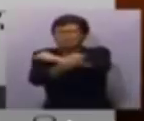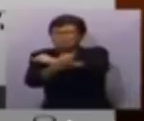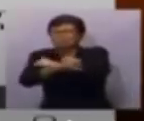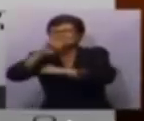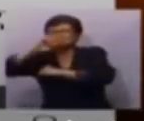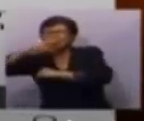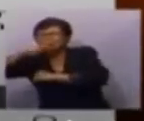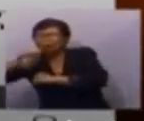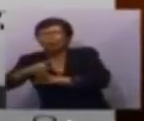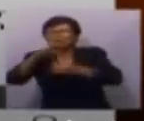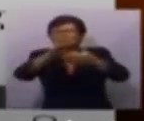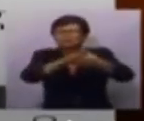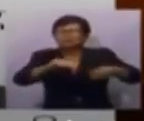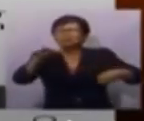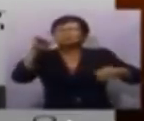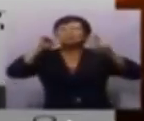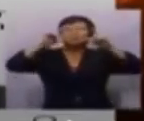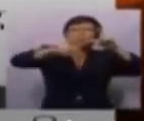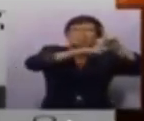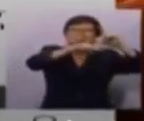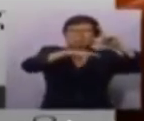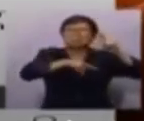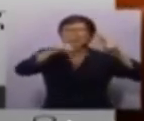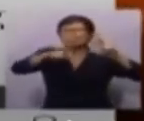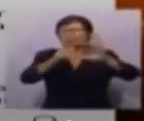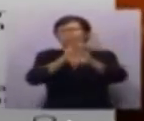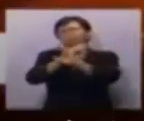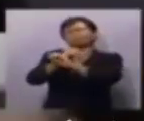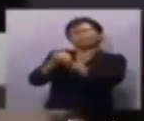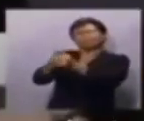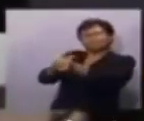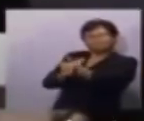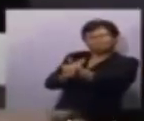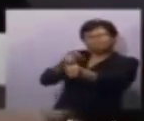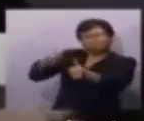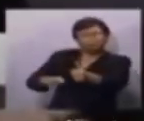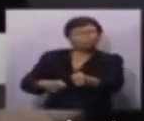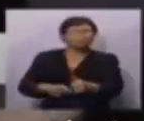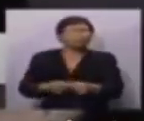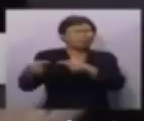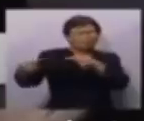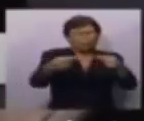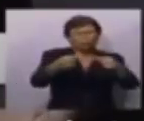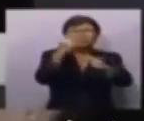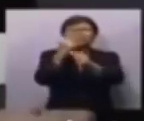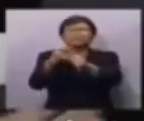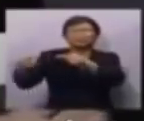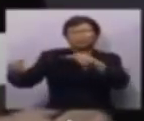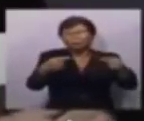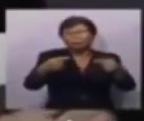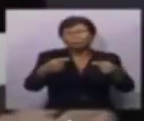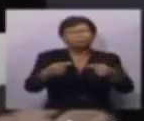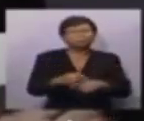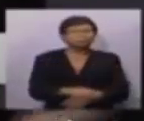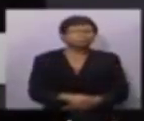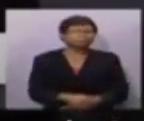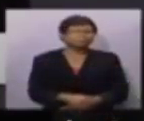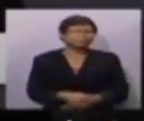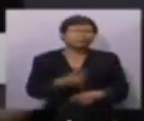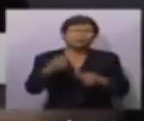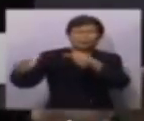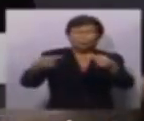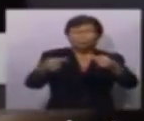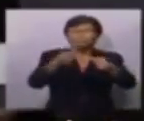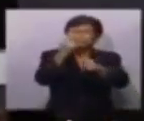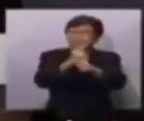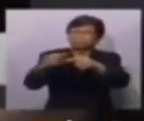manipulasi serta bercerita keaiban peribadi perlu dielakkan. Orang kata lawan tetap lawan, kawan tetap kawan. Kan, lawan dalam